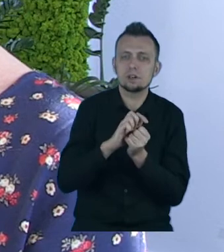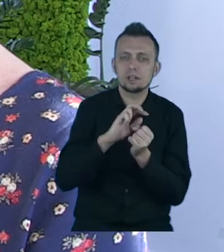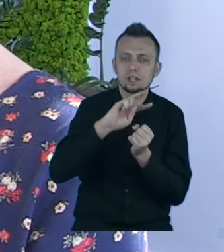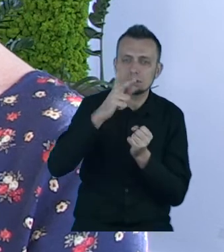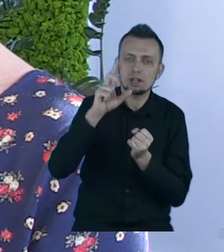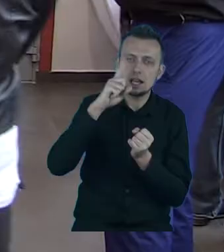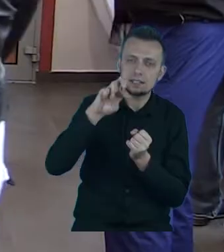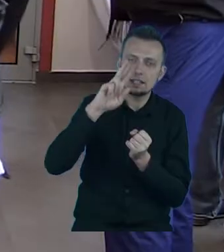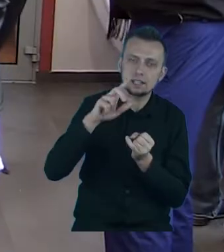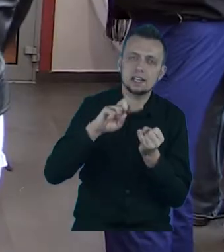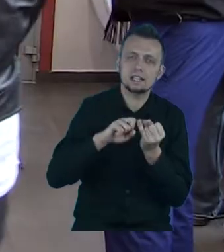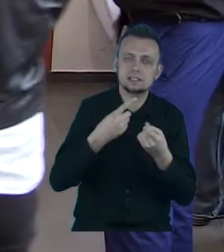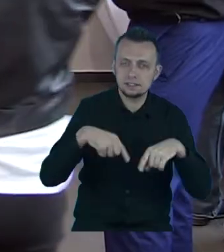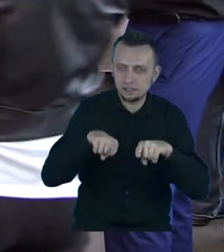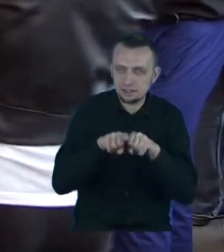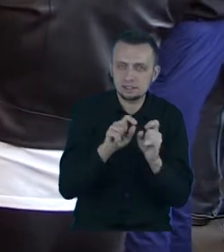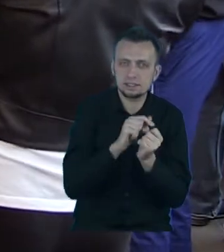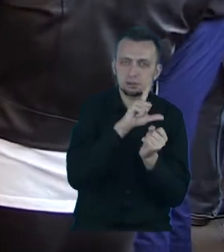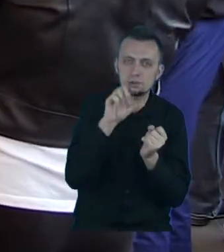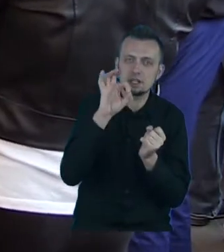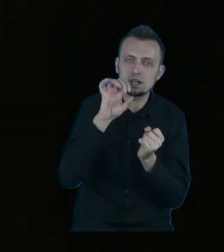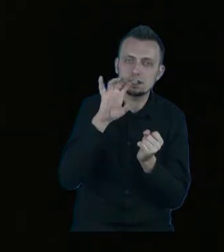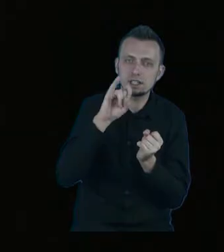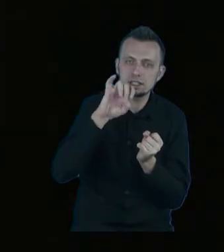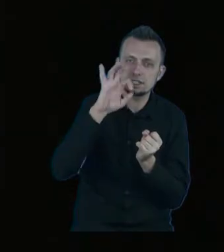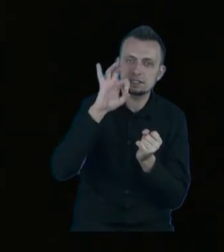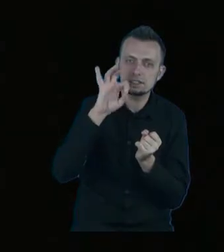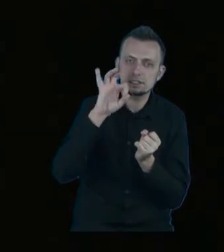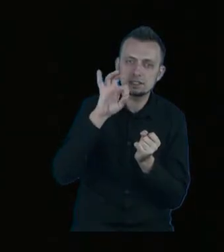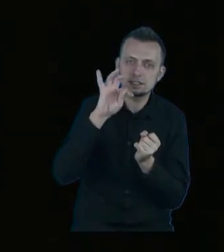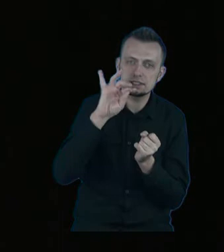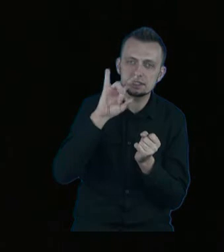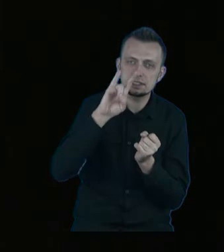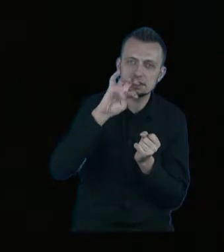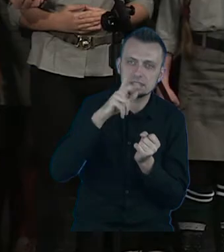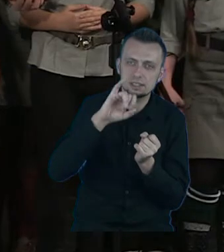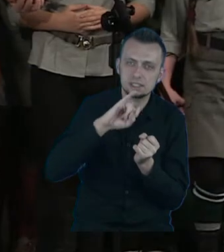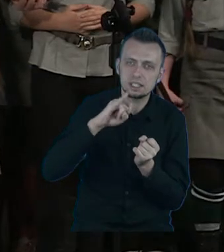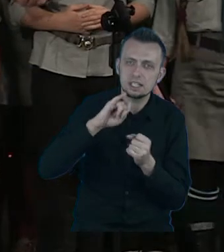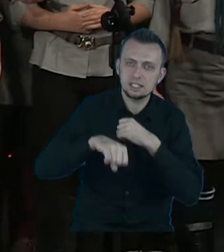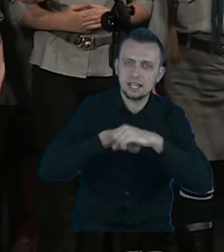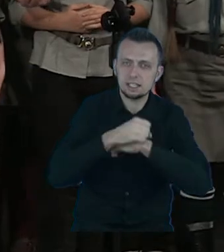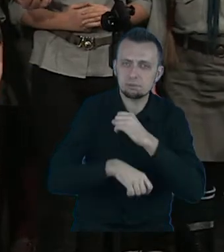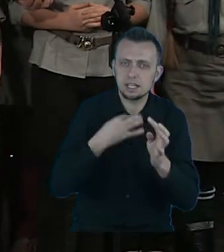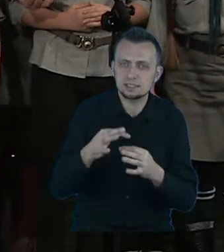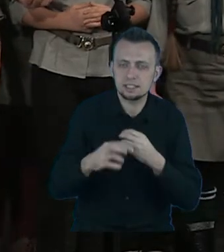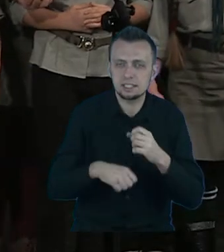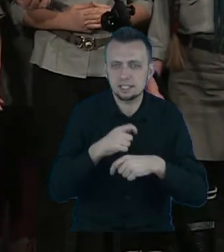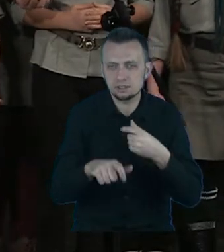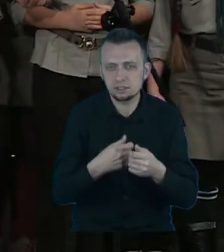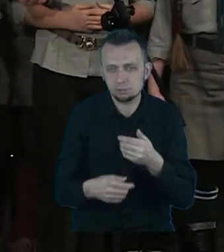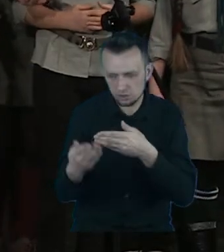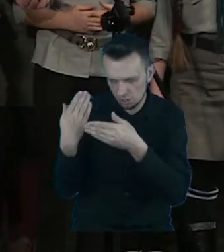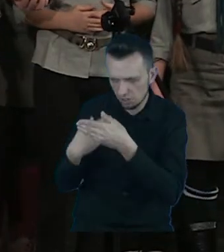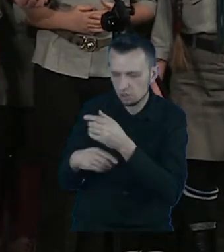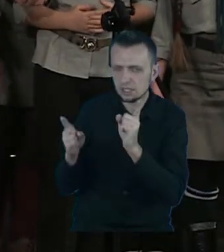logistyki. Jakie prace są w tym momencie podejmowane? Po ostatnim spotkaniu, które odbyło się